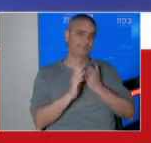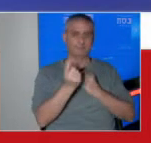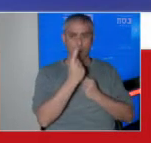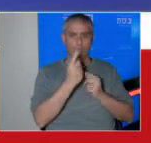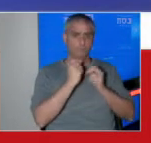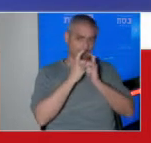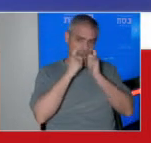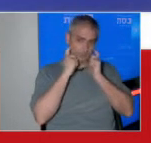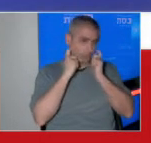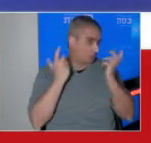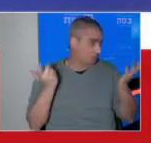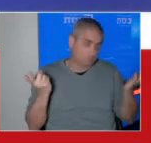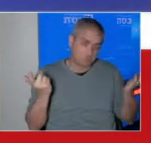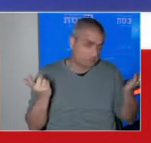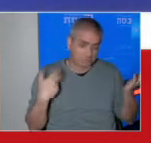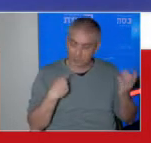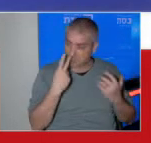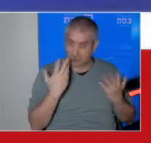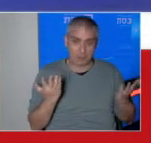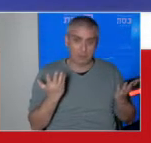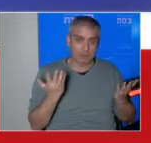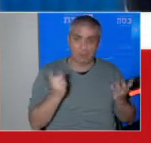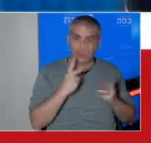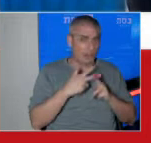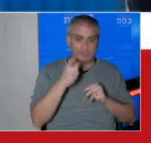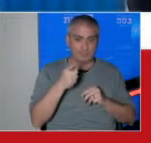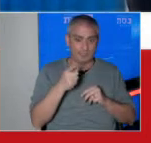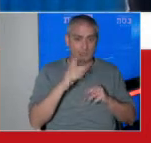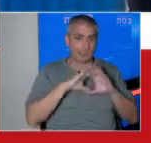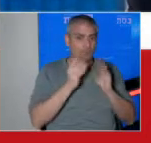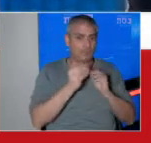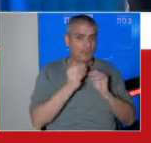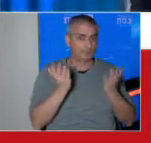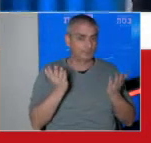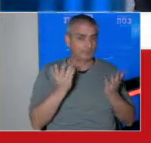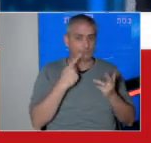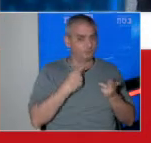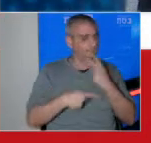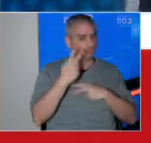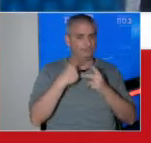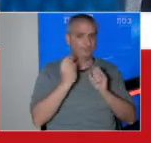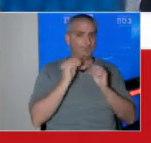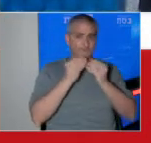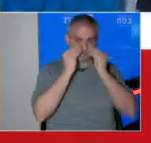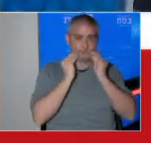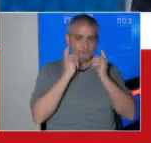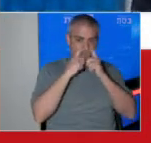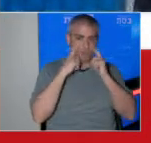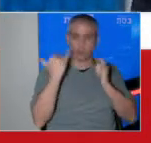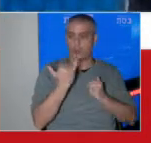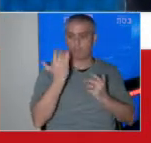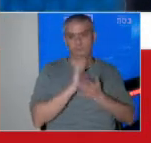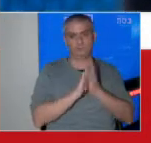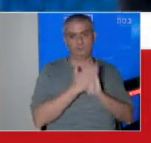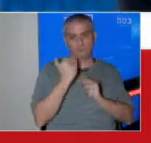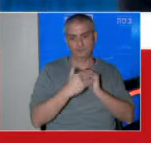לשים מסכות שדרך אגב, אני לא רואה קריאה, לא רק אצלכם, כן, באופן כללי קריאה, לחזור ולחבוש מסכות כל הזמן, ולסיים